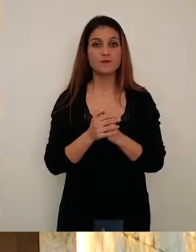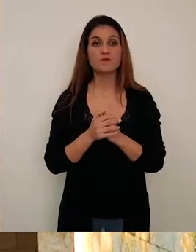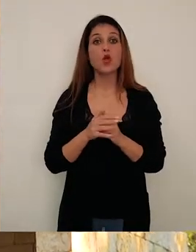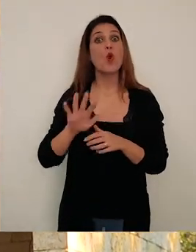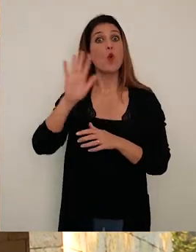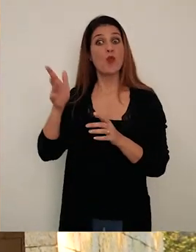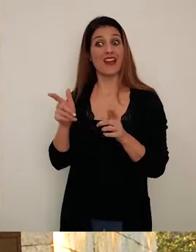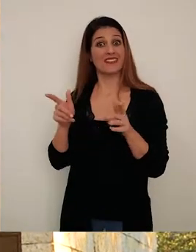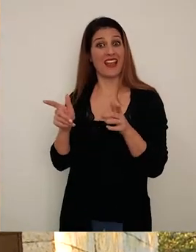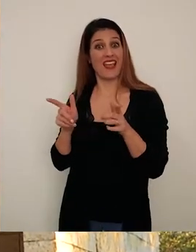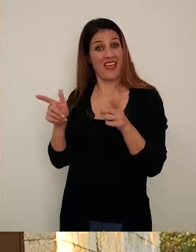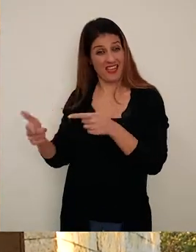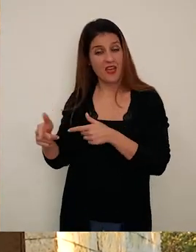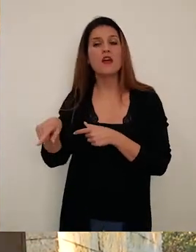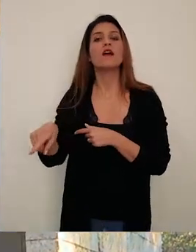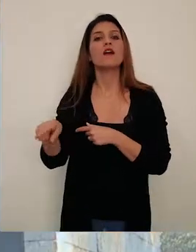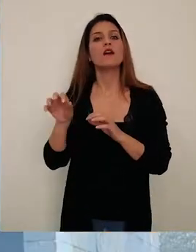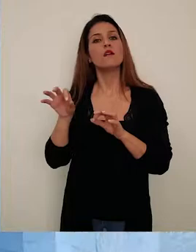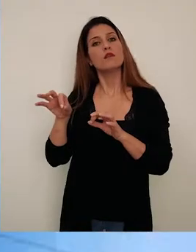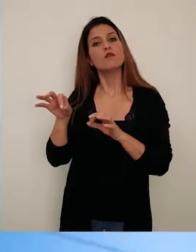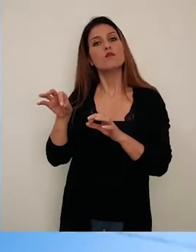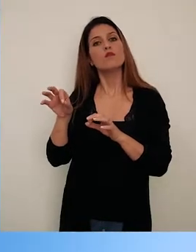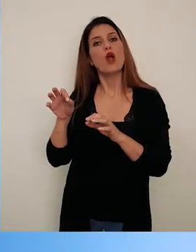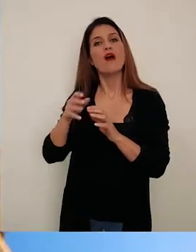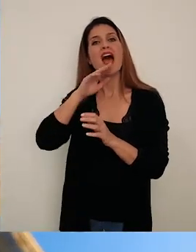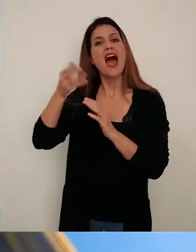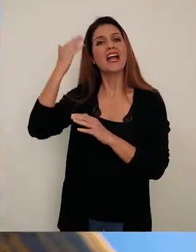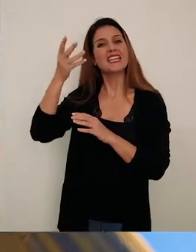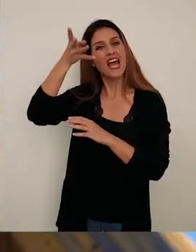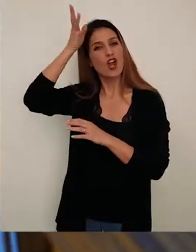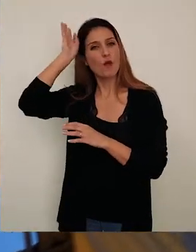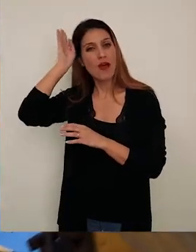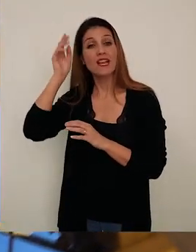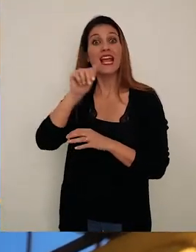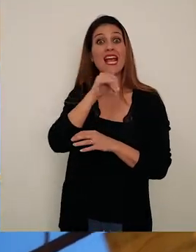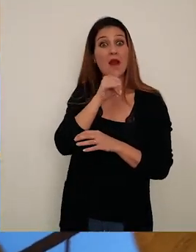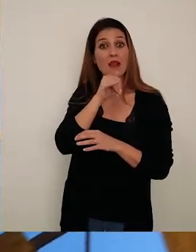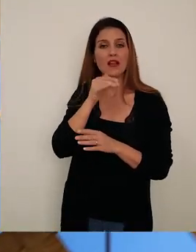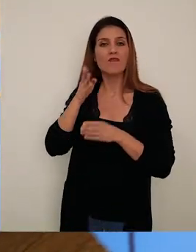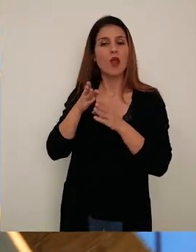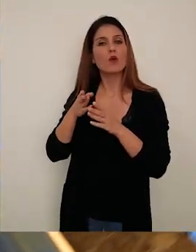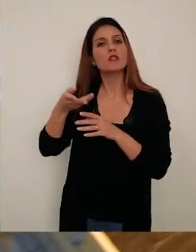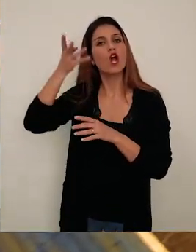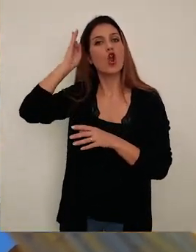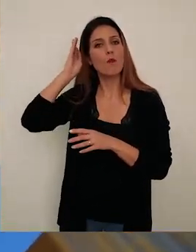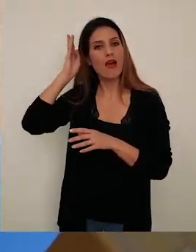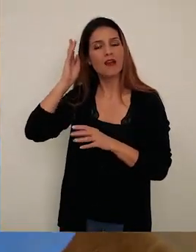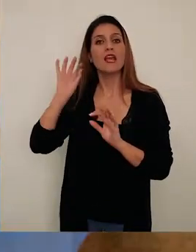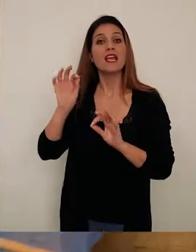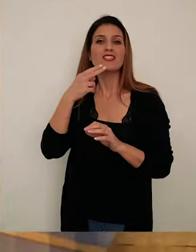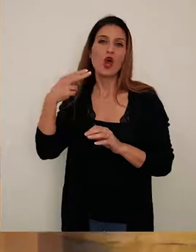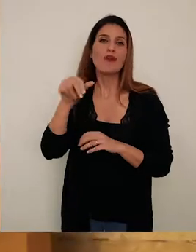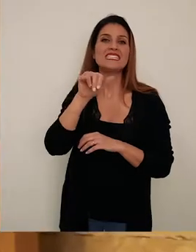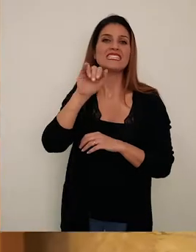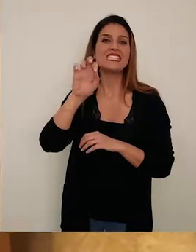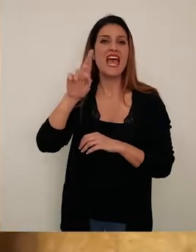Un'altra sezione rappresenta il mondo dell'antica Roma, dato che la Serra di Caprarica fu anche molto frequentata dai romani e venne conosciuta